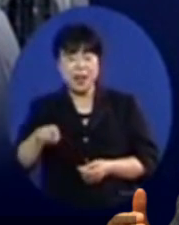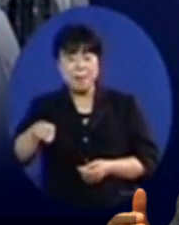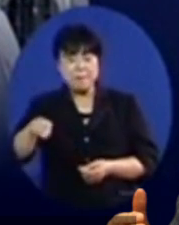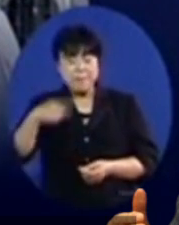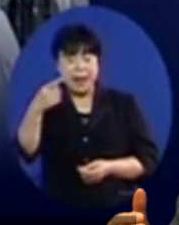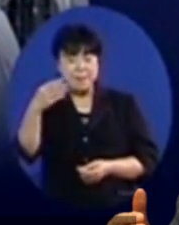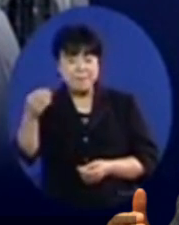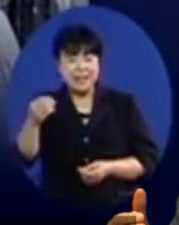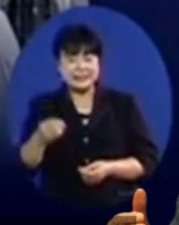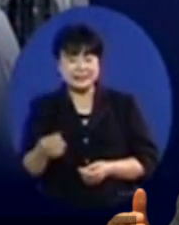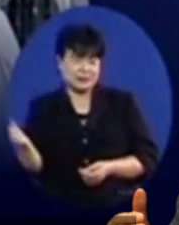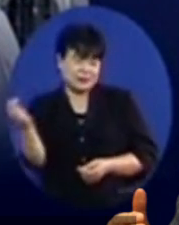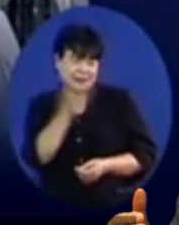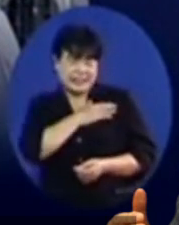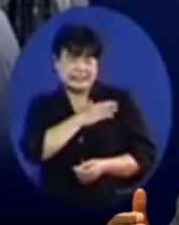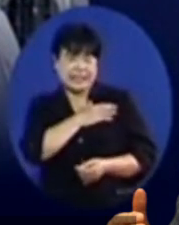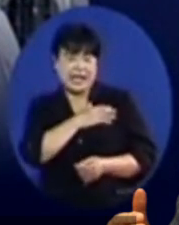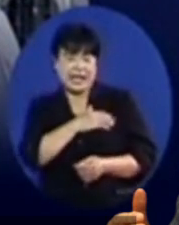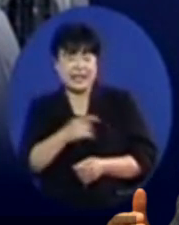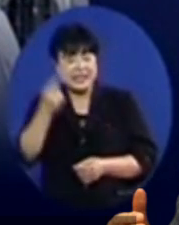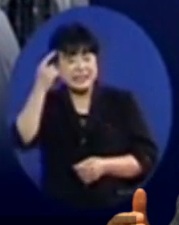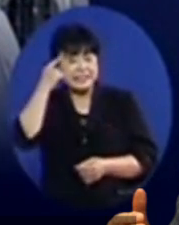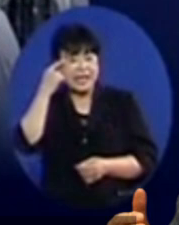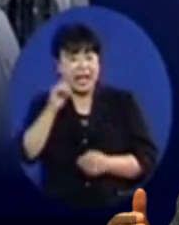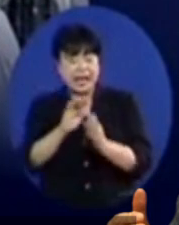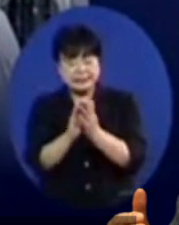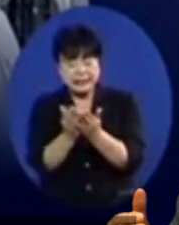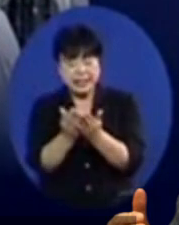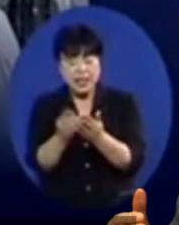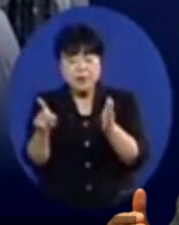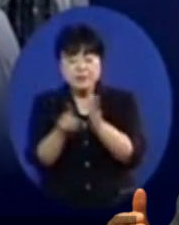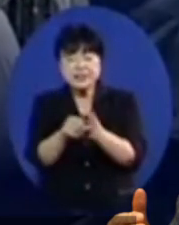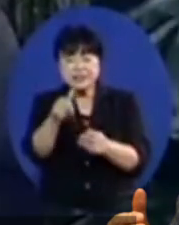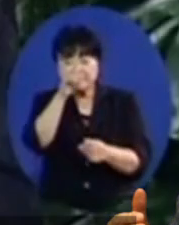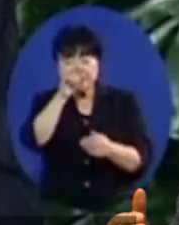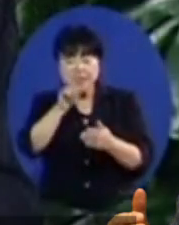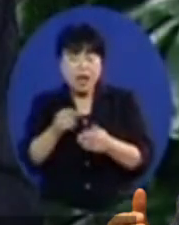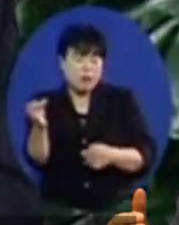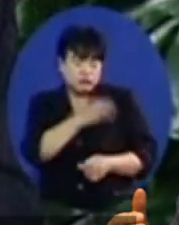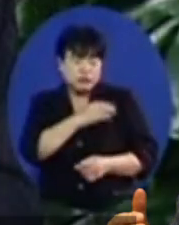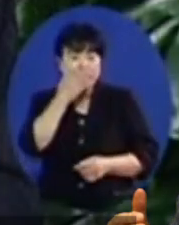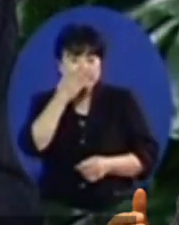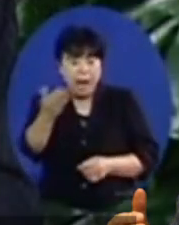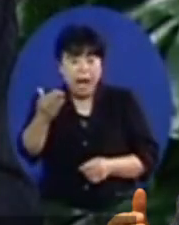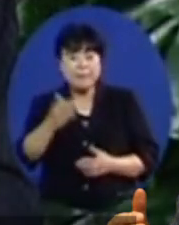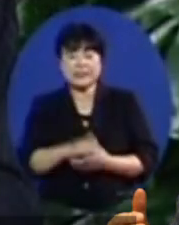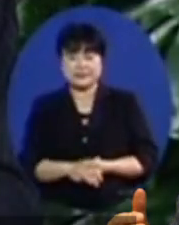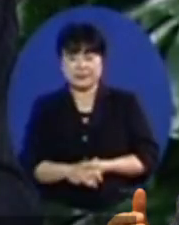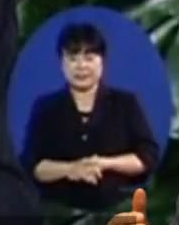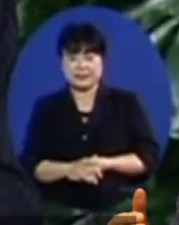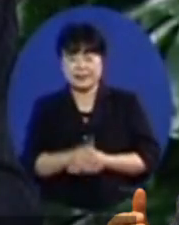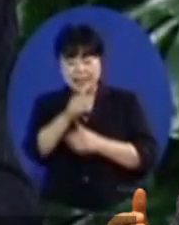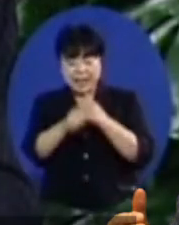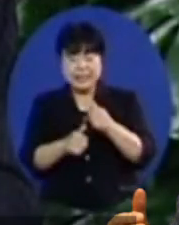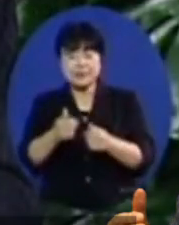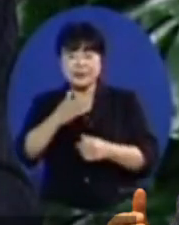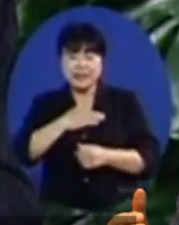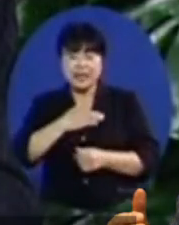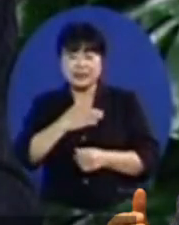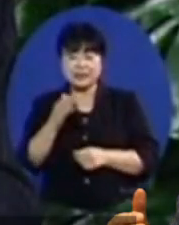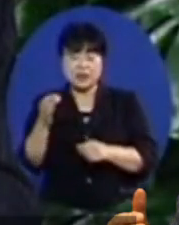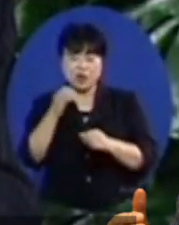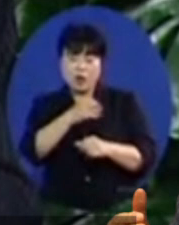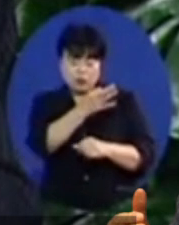말하면서 그 첫 번째 조건으로 신앙을 가져야 백만장자가 된다는 것입니다. 우리가 하나님이 나를 잘